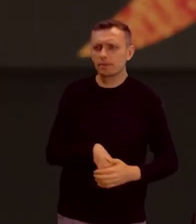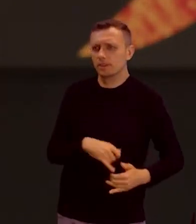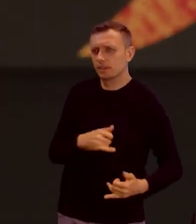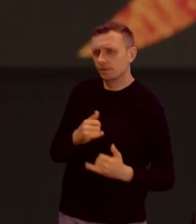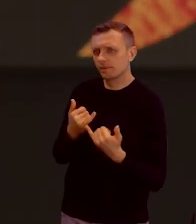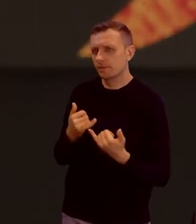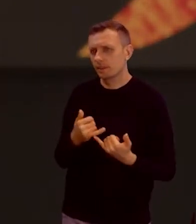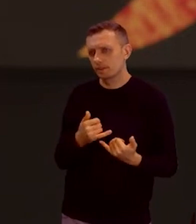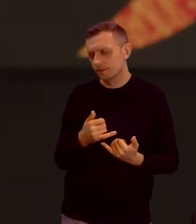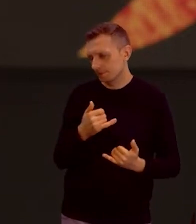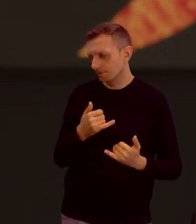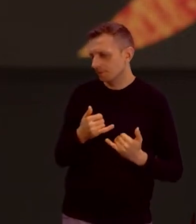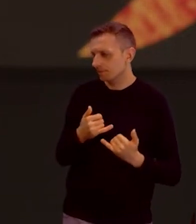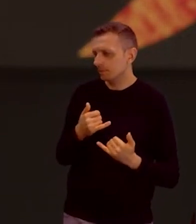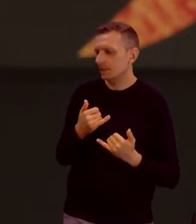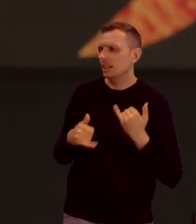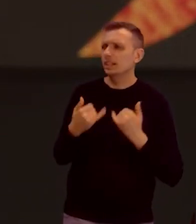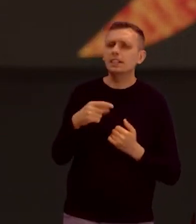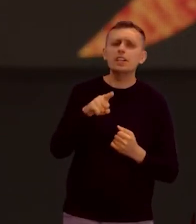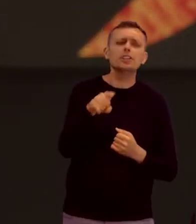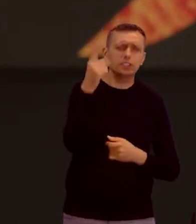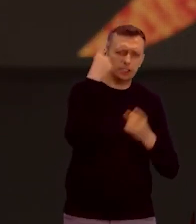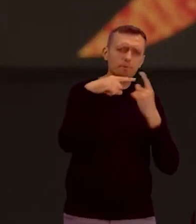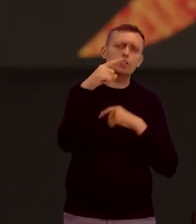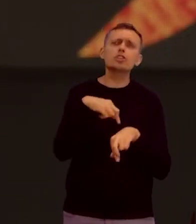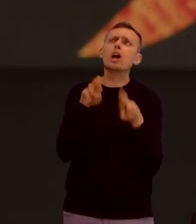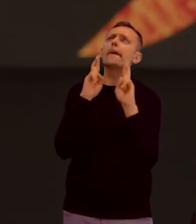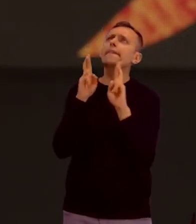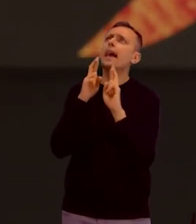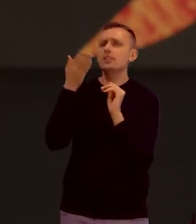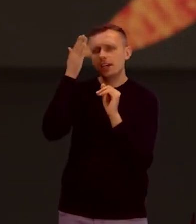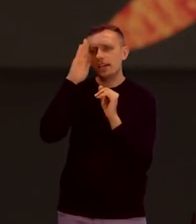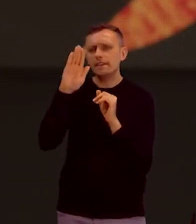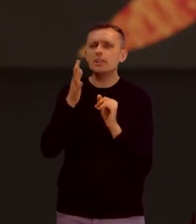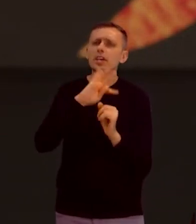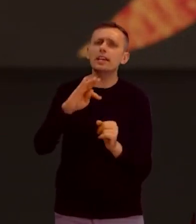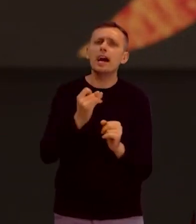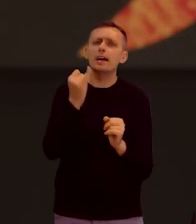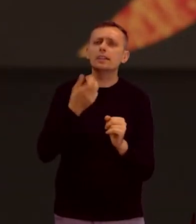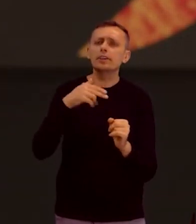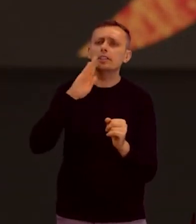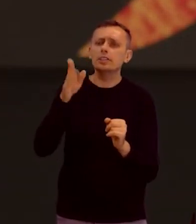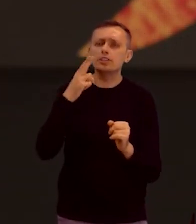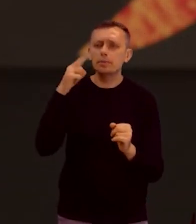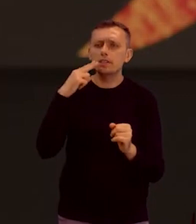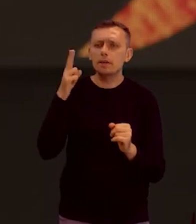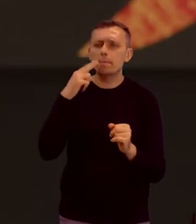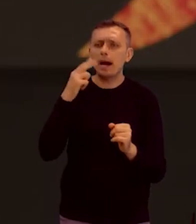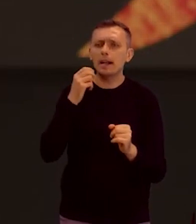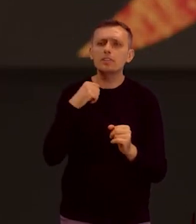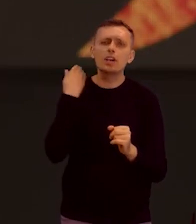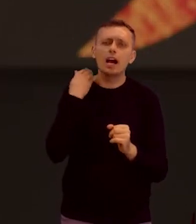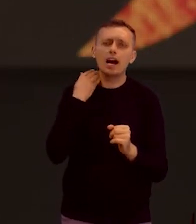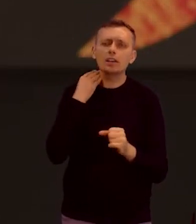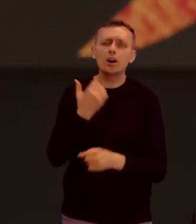twoje dzieci nie będą palić, pić, nie będą brać narkotyków, nie będą spać z kim popadnie, nie wpadną w kłopoty. I choć to jest